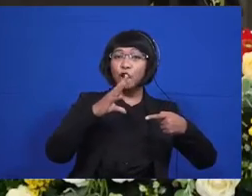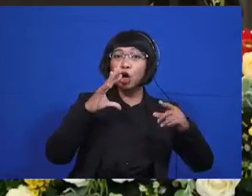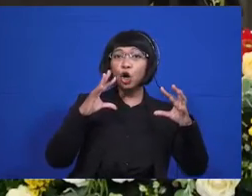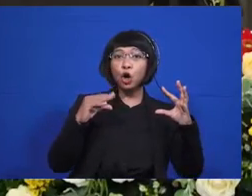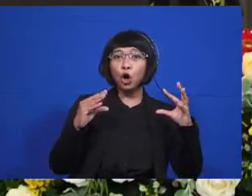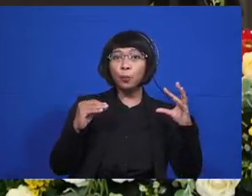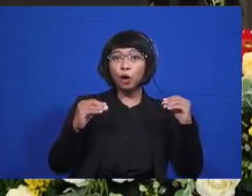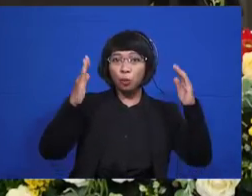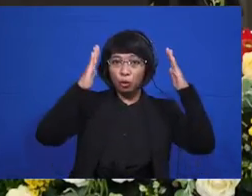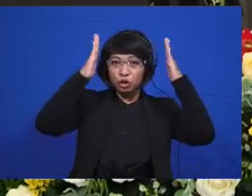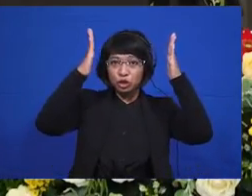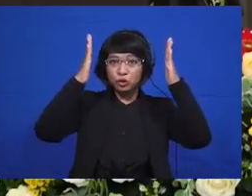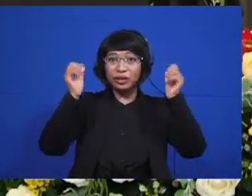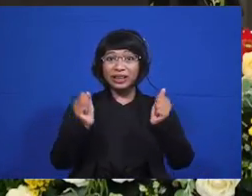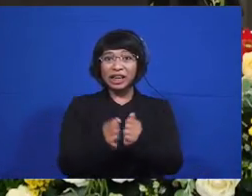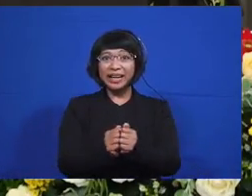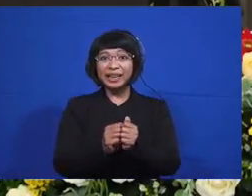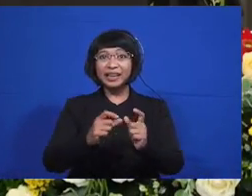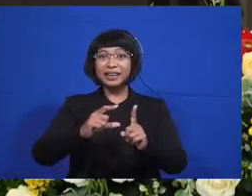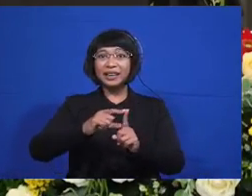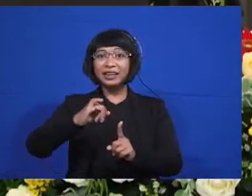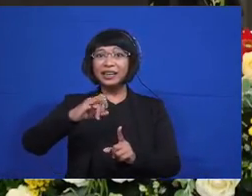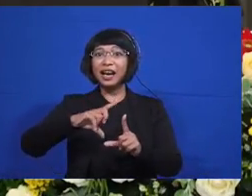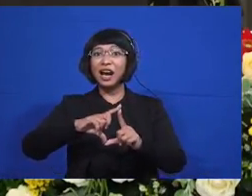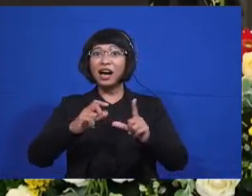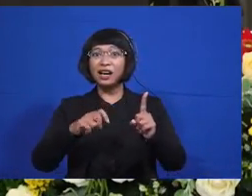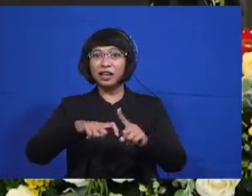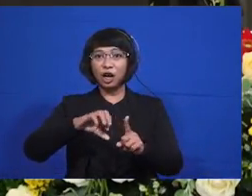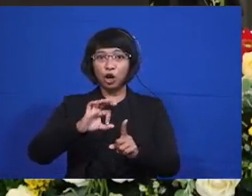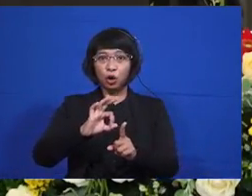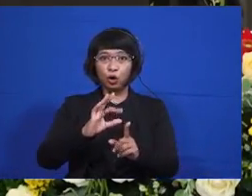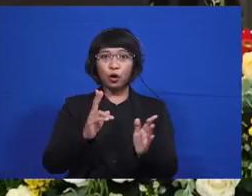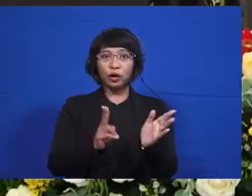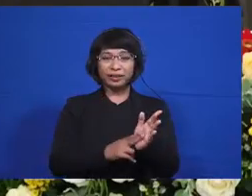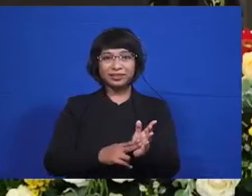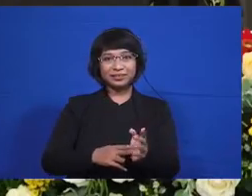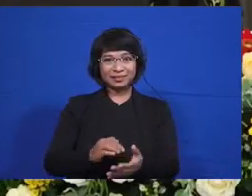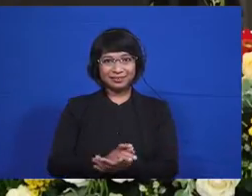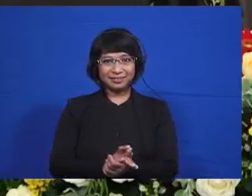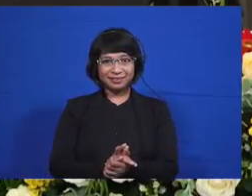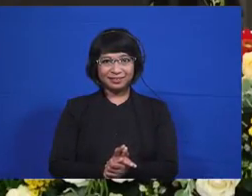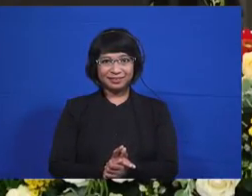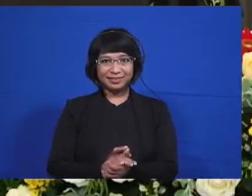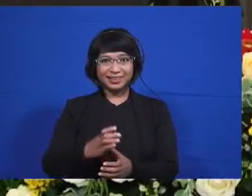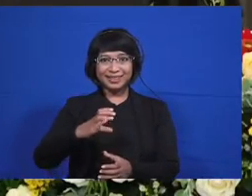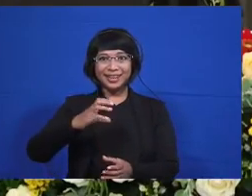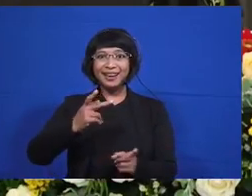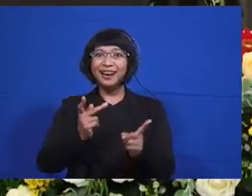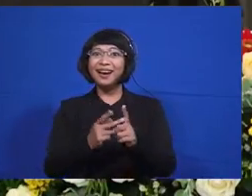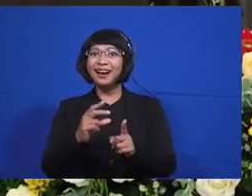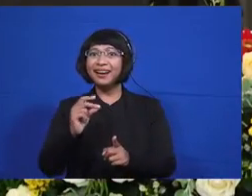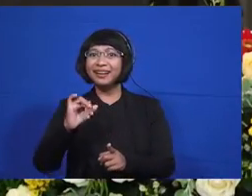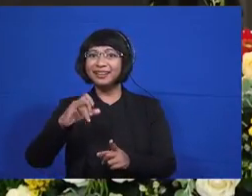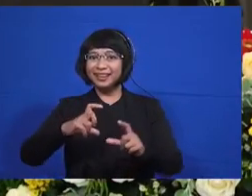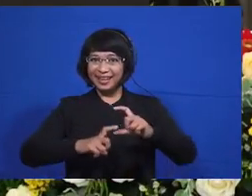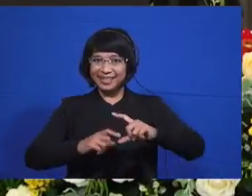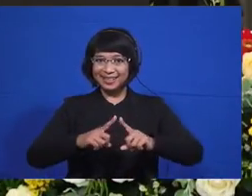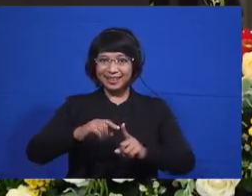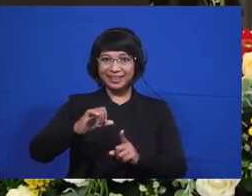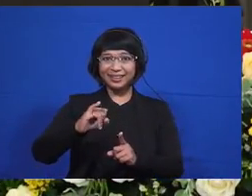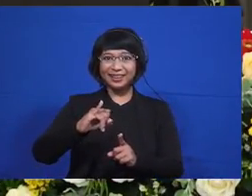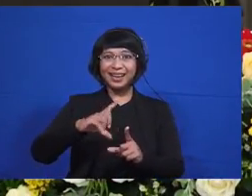Christian Timur, saya jadi bertanya-tanya, benar enggak ya yang ditulis dalam refleksinya itu